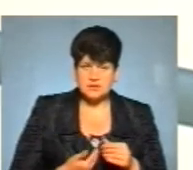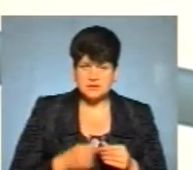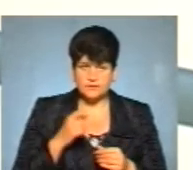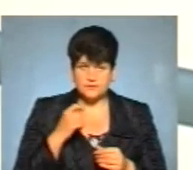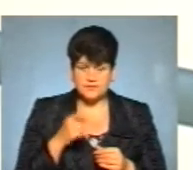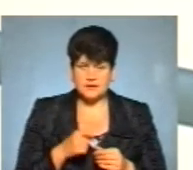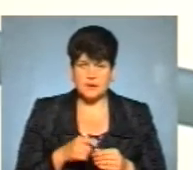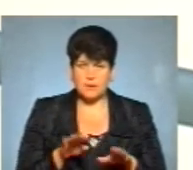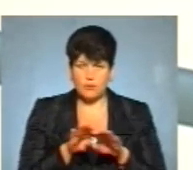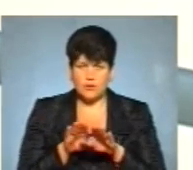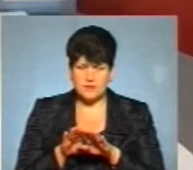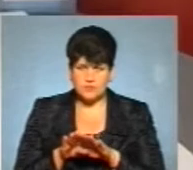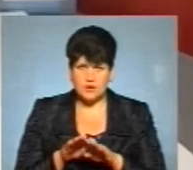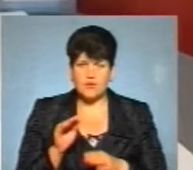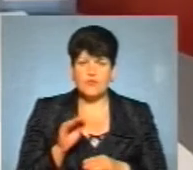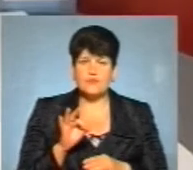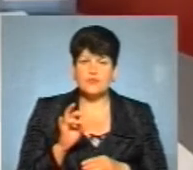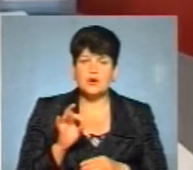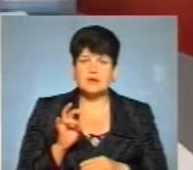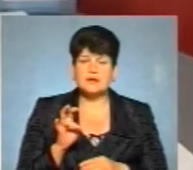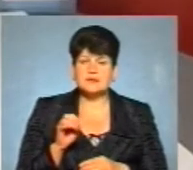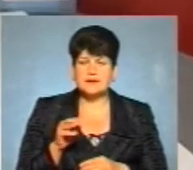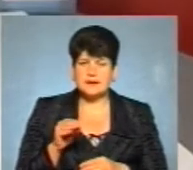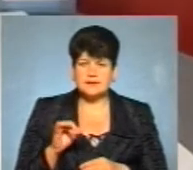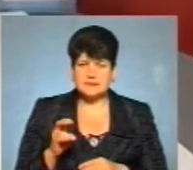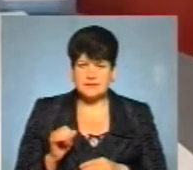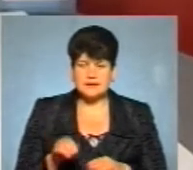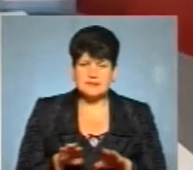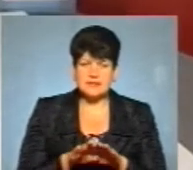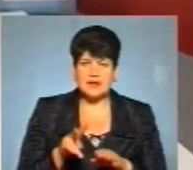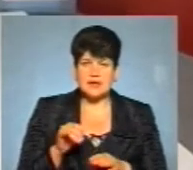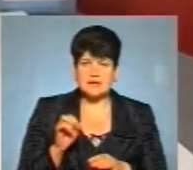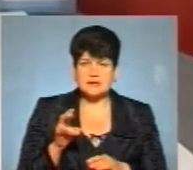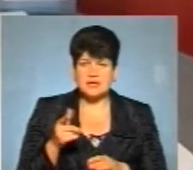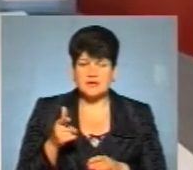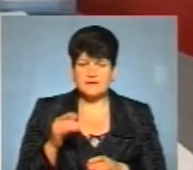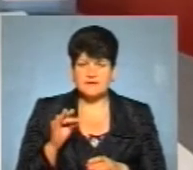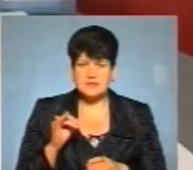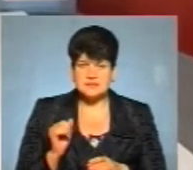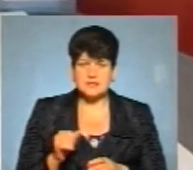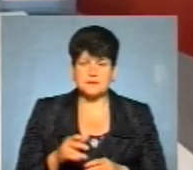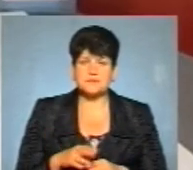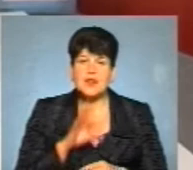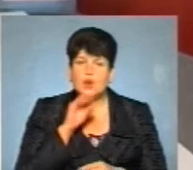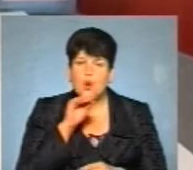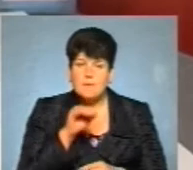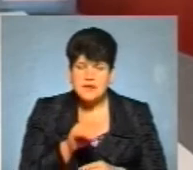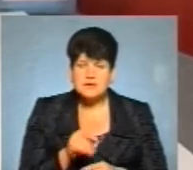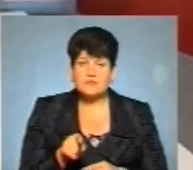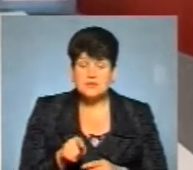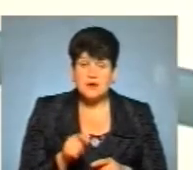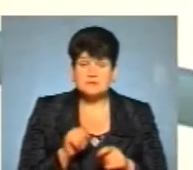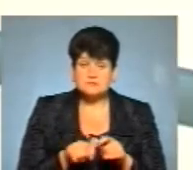порівнює фонетику, орфоепі, це така дослідження, проєкт на стику лінгвістики і логопедії. І от вона